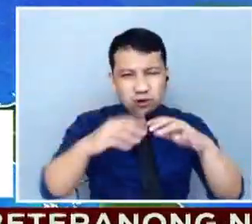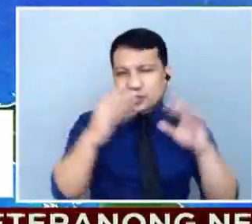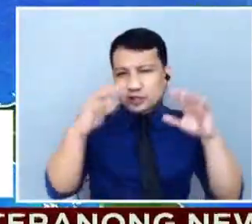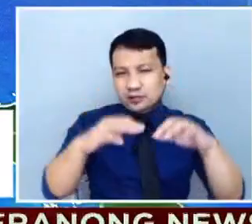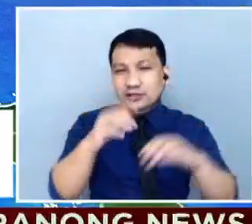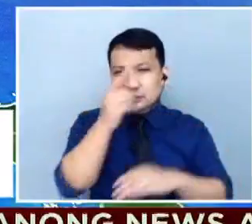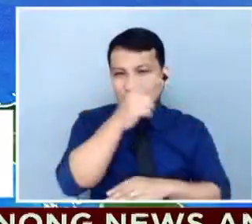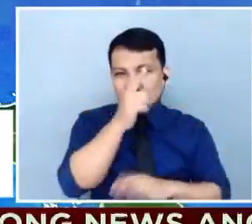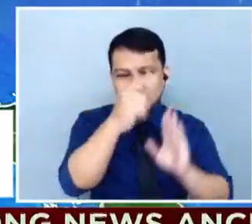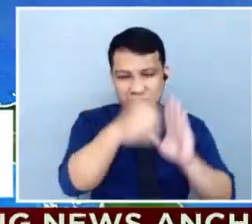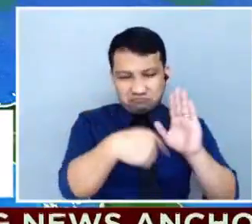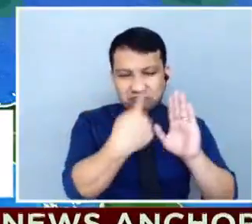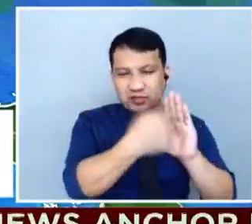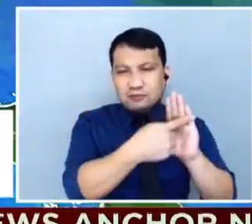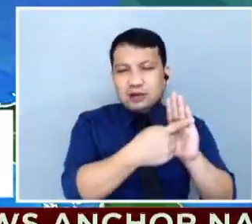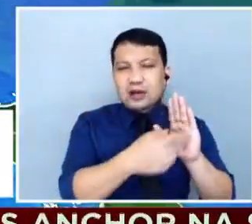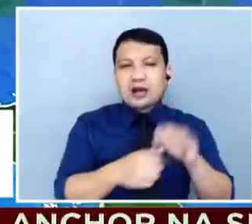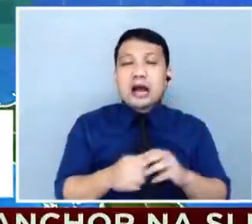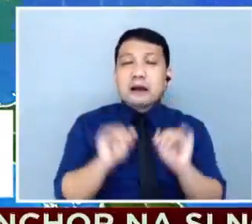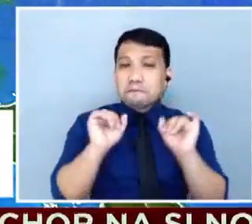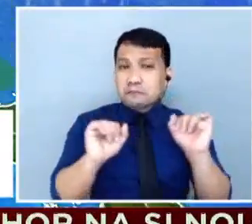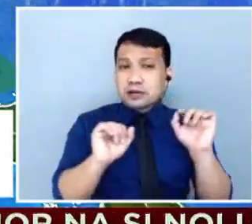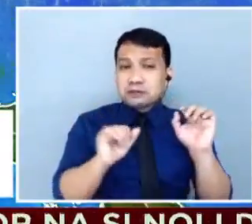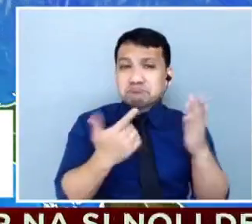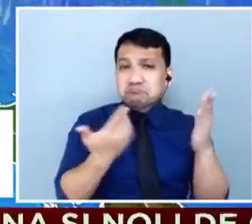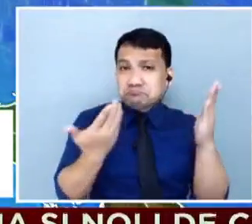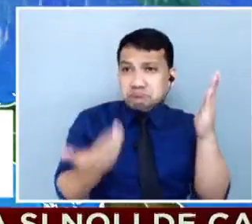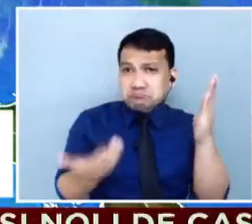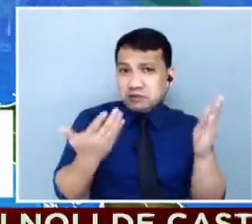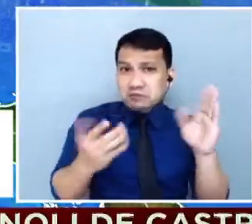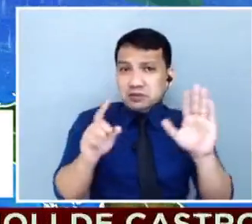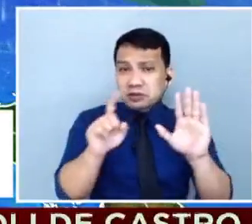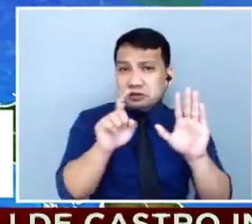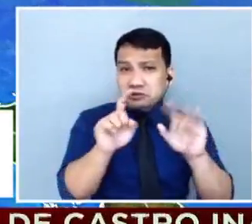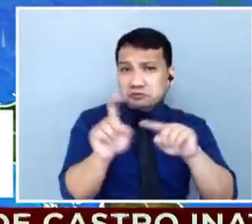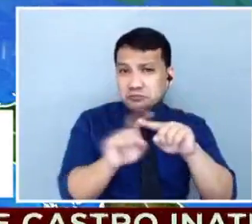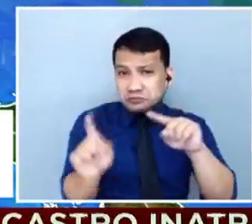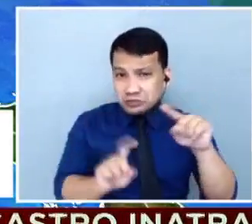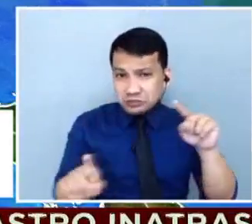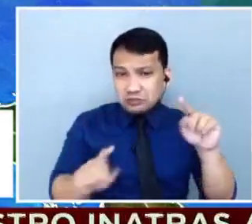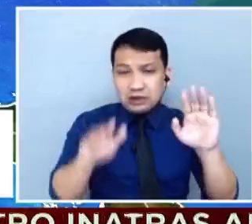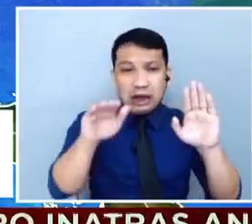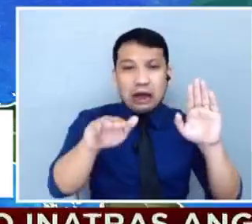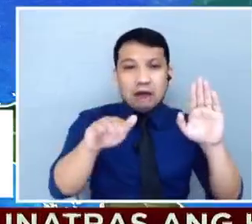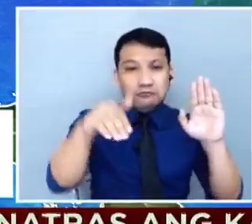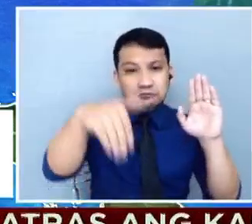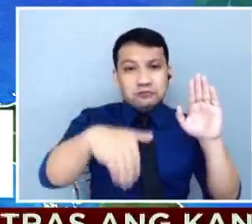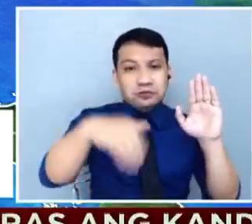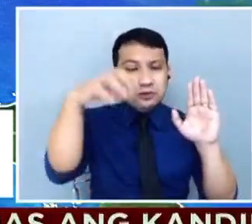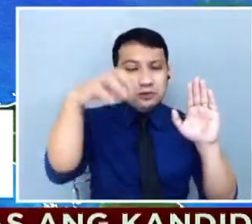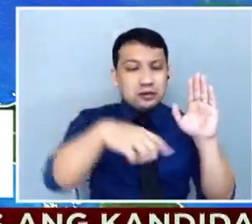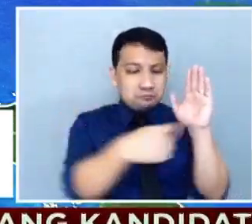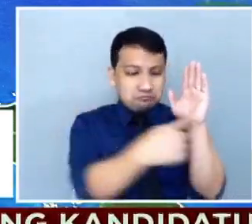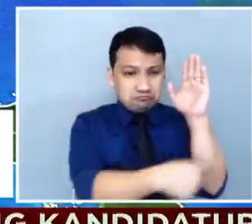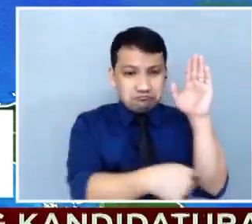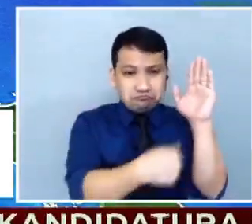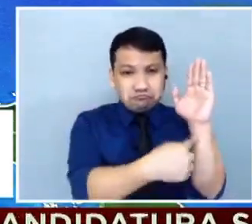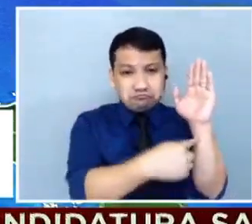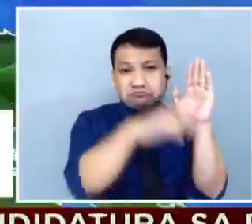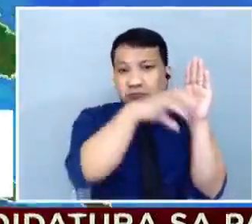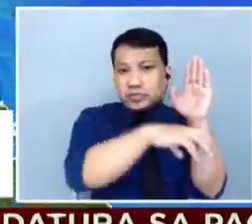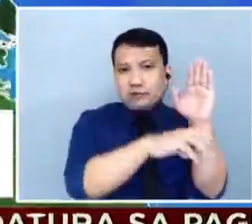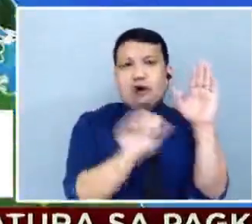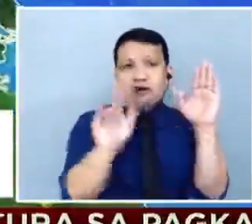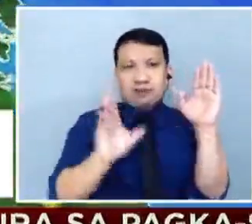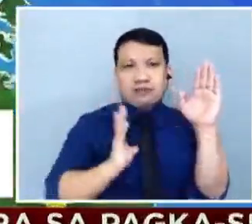Luzon. Pero nandyan pa rin naman ang tsansa ng thunderstorms tuwing hapon o gabi. Sa Visayas, gaganda na ang panahon